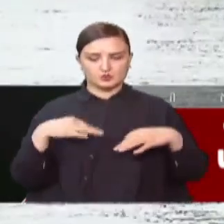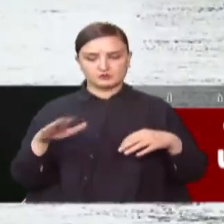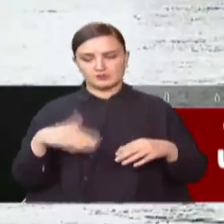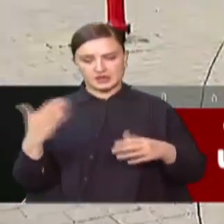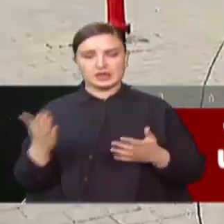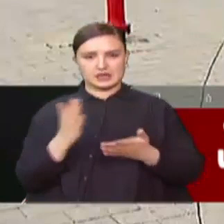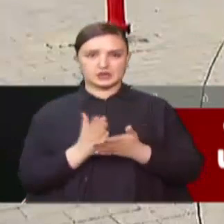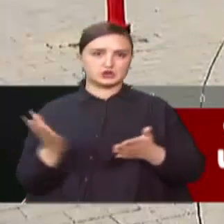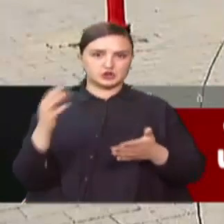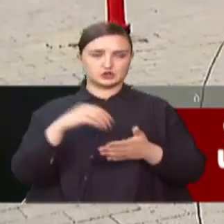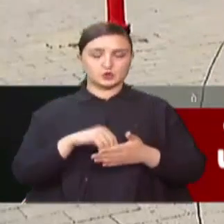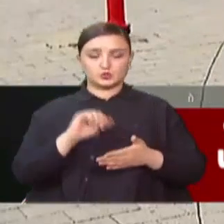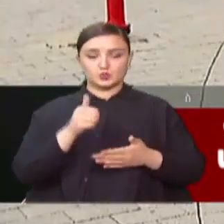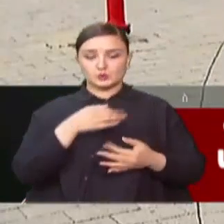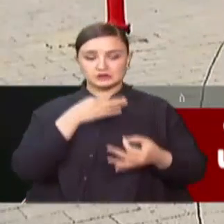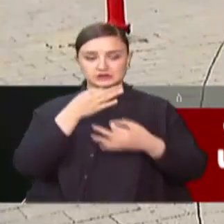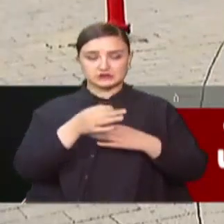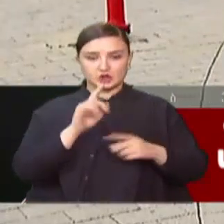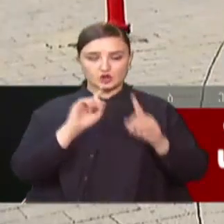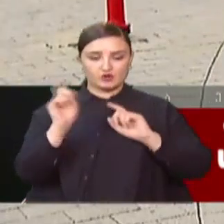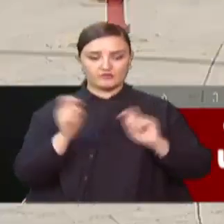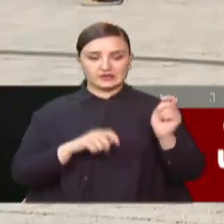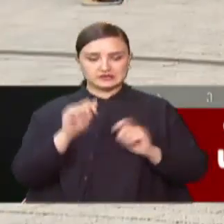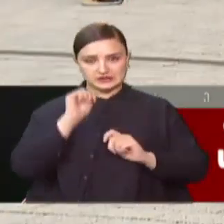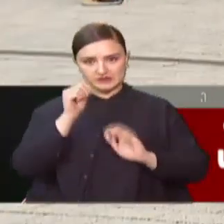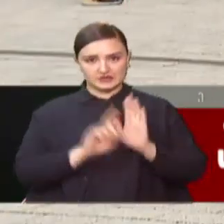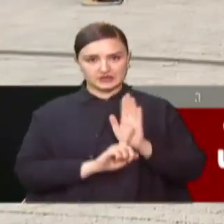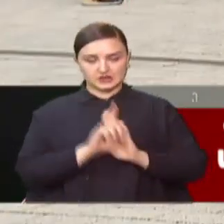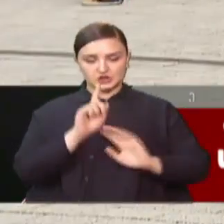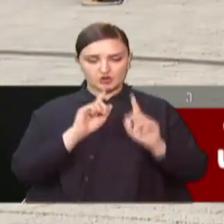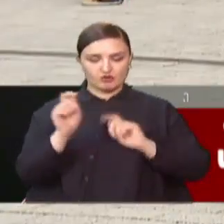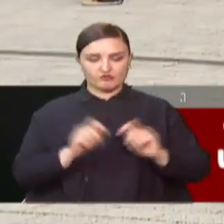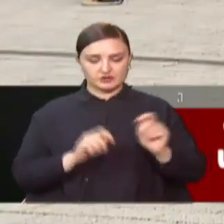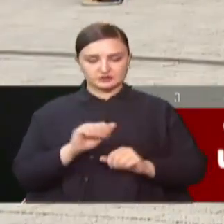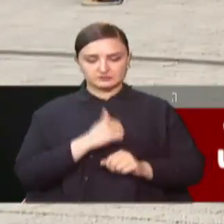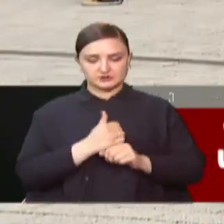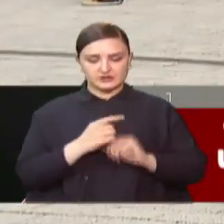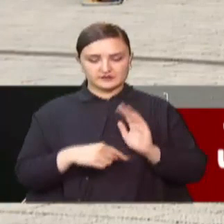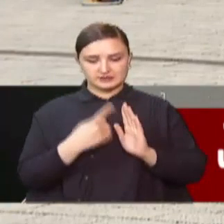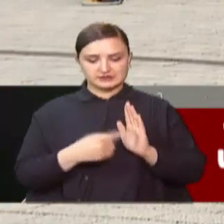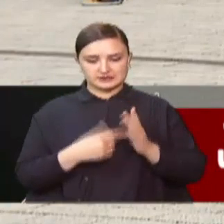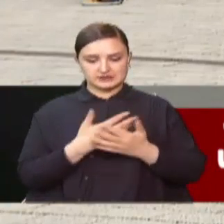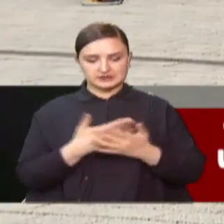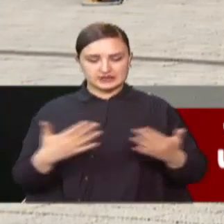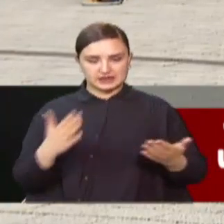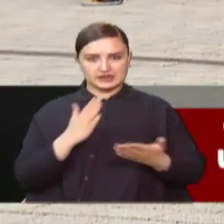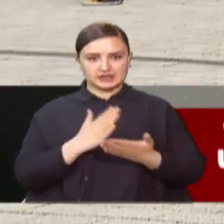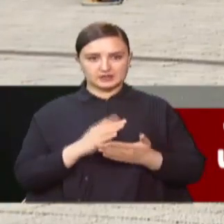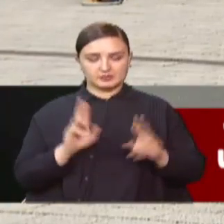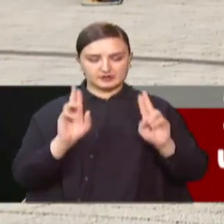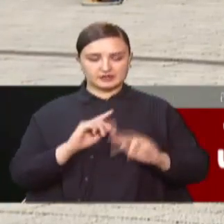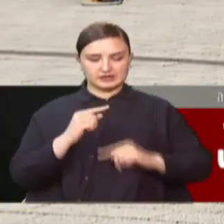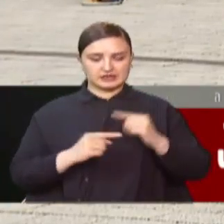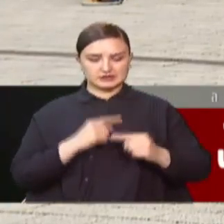არის ჩართული. Როგორც გითხარით, კონფერენცია ხვალ დაიწყება და ამ კონფერენციის მთავარი საკითხები არის წელს